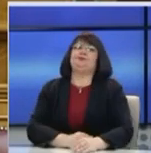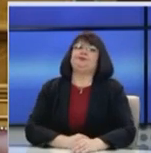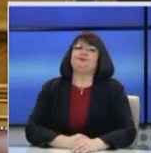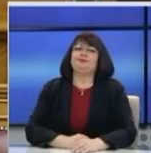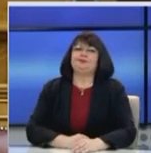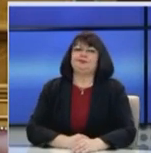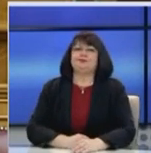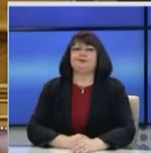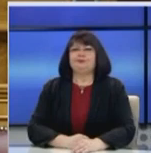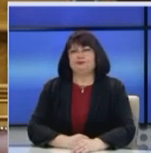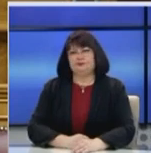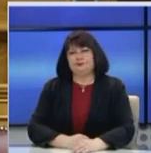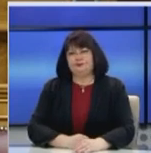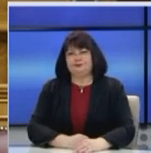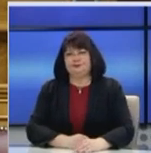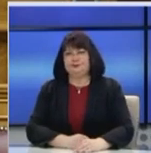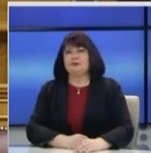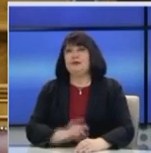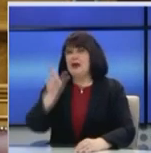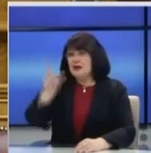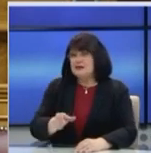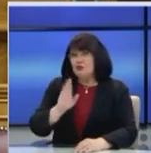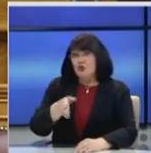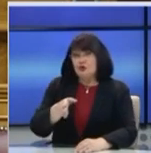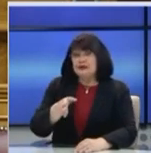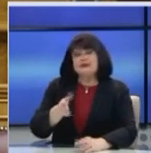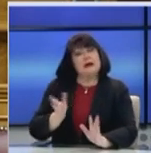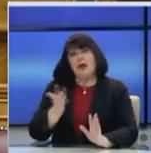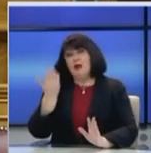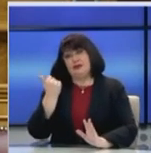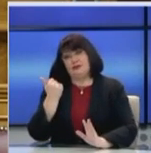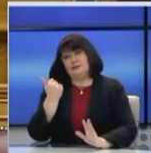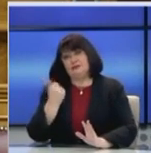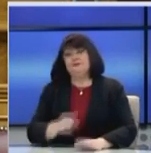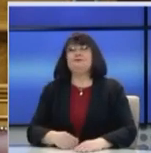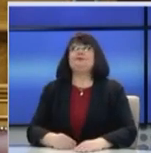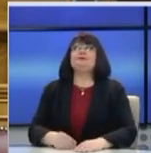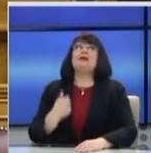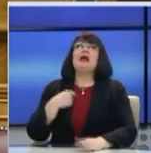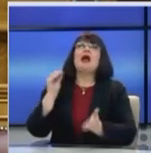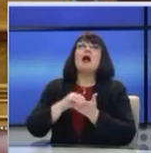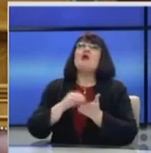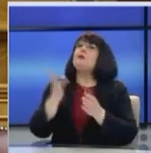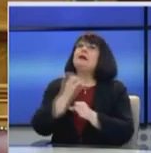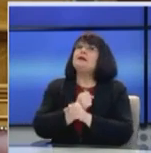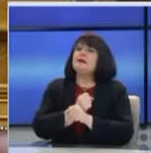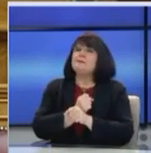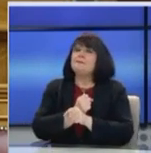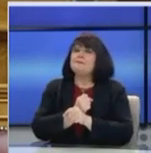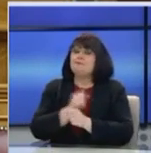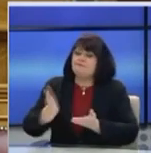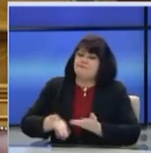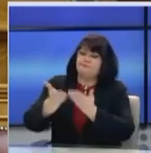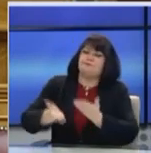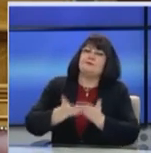όργανο. Είχατε, φαντάζομαι, τη δυνατότητα να το κάνετε και δεν το κάνατε. Τι άλλο πετύχαμε αυτό το διάστημα?